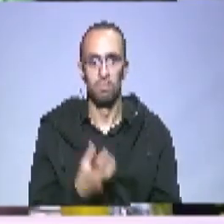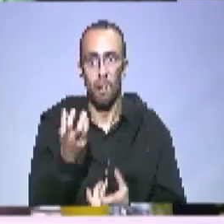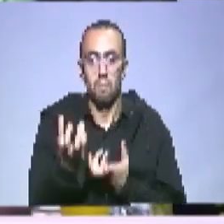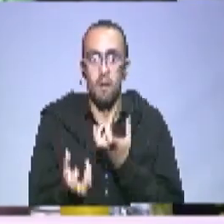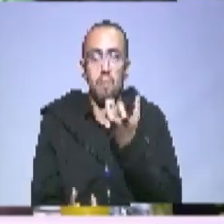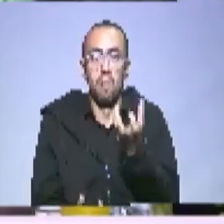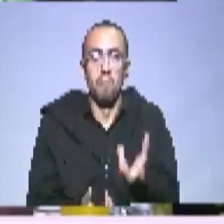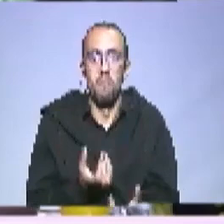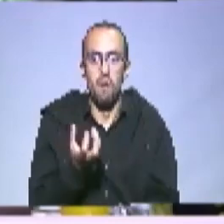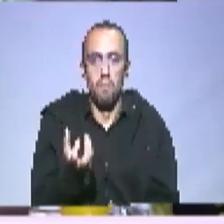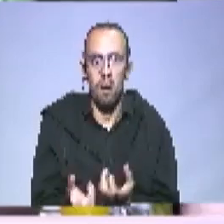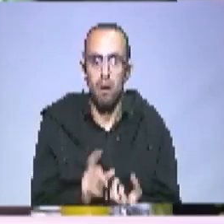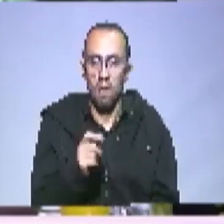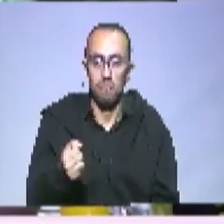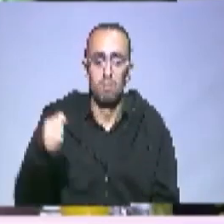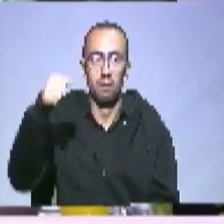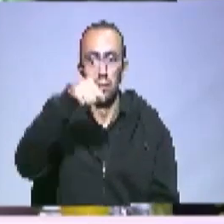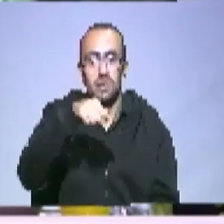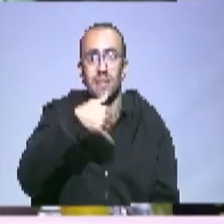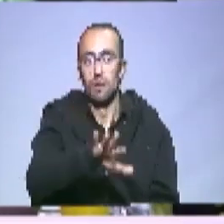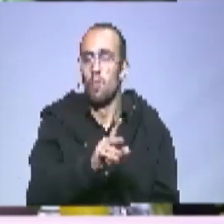بتتغلي ومش بتتغطى.